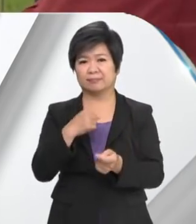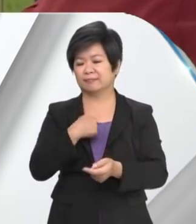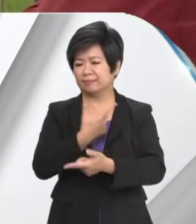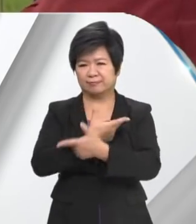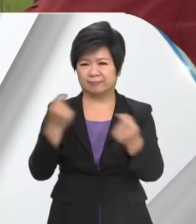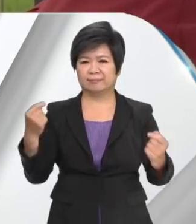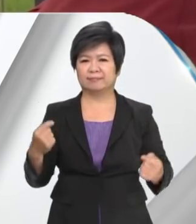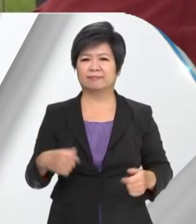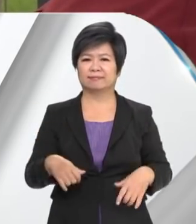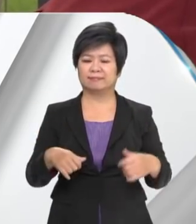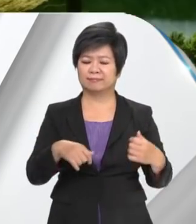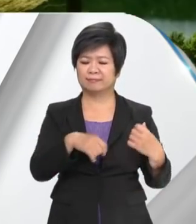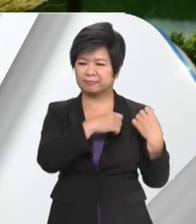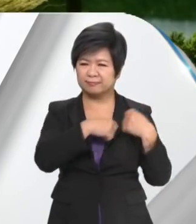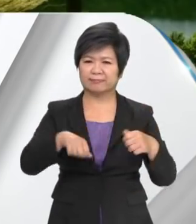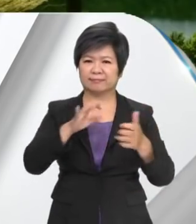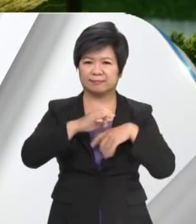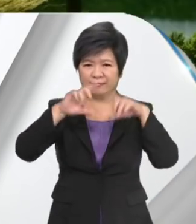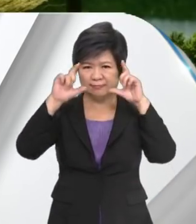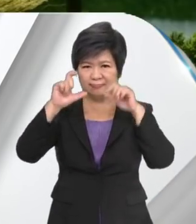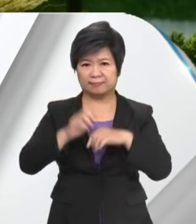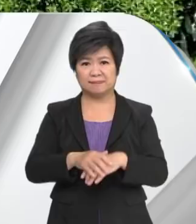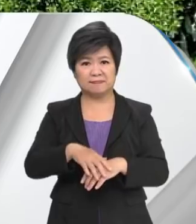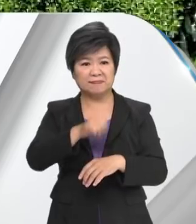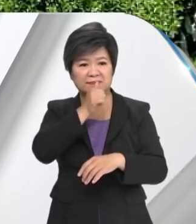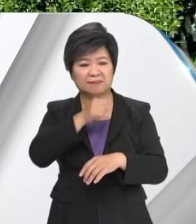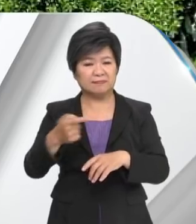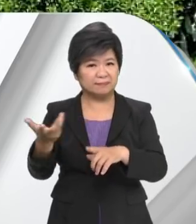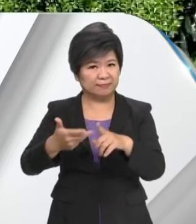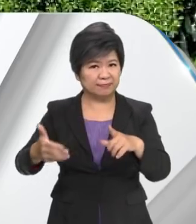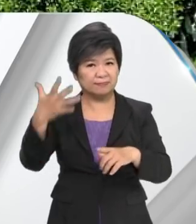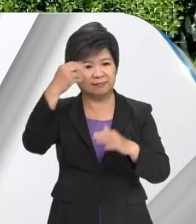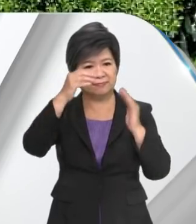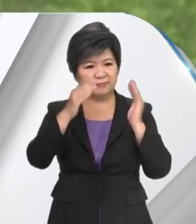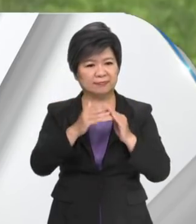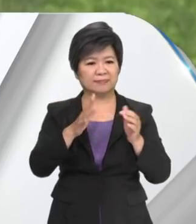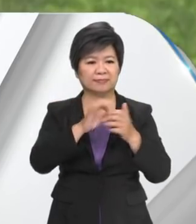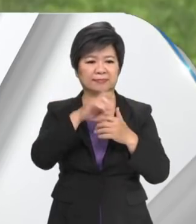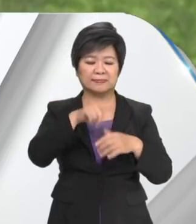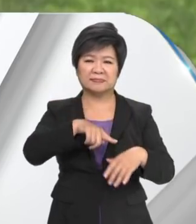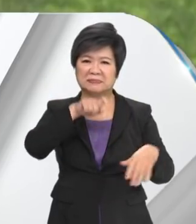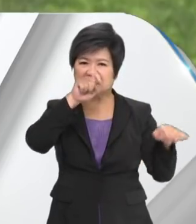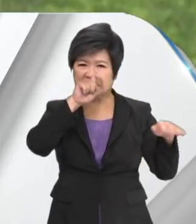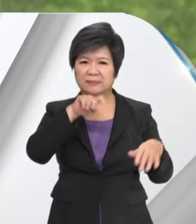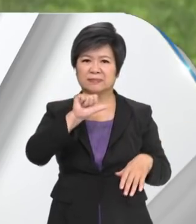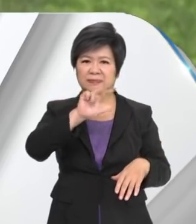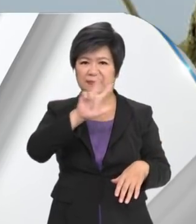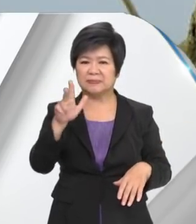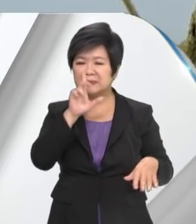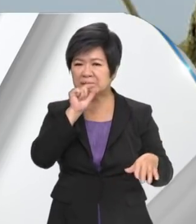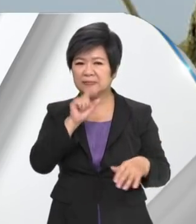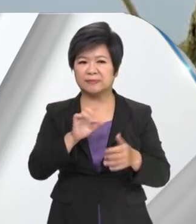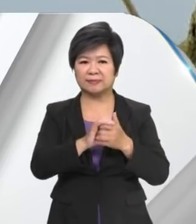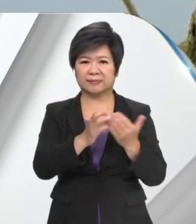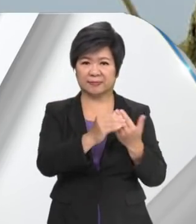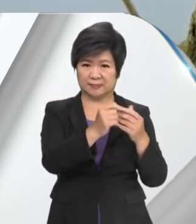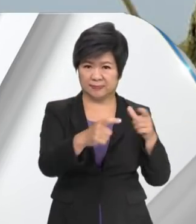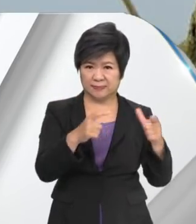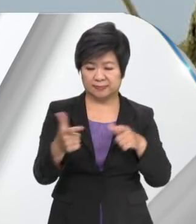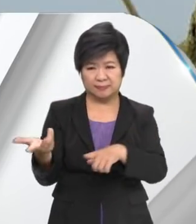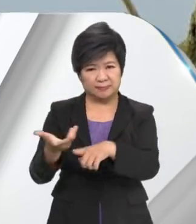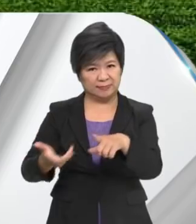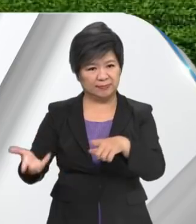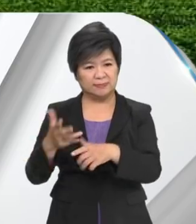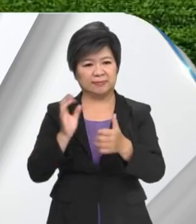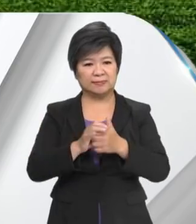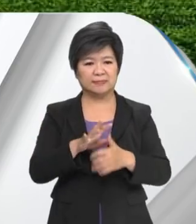林吉春当爱自家的家乡，对水库都落窝的，对油婆都五十条，对茶叶都鼻汤。林吉春为到翕相，头